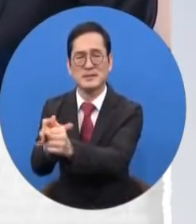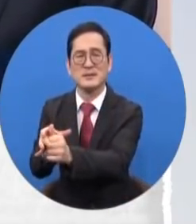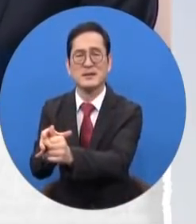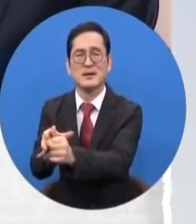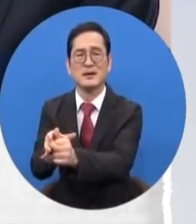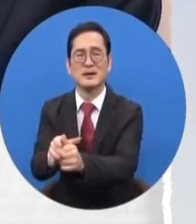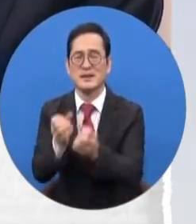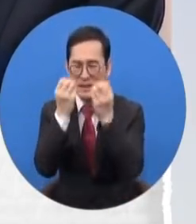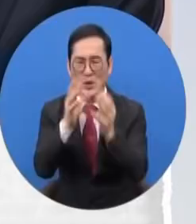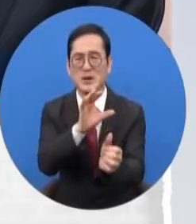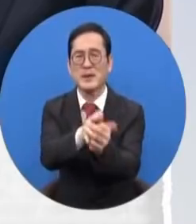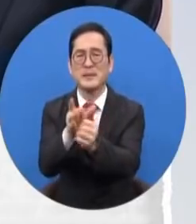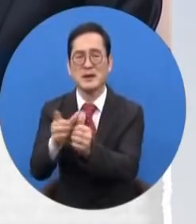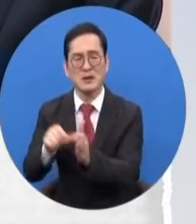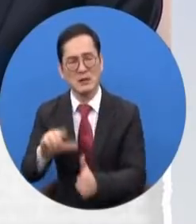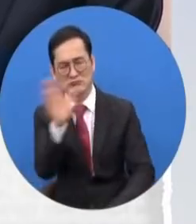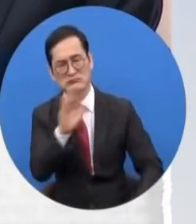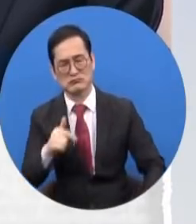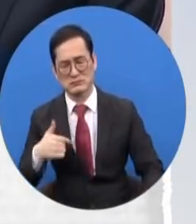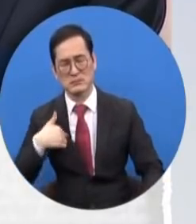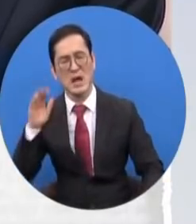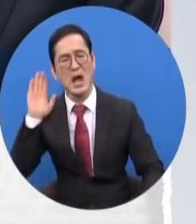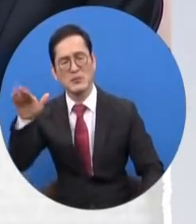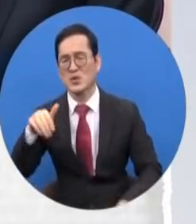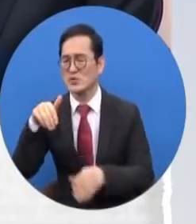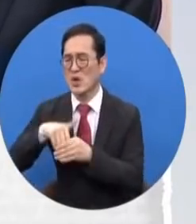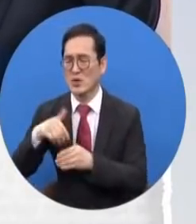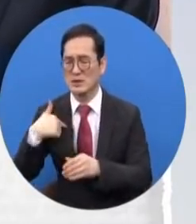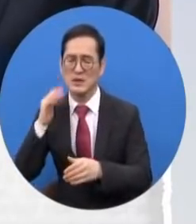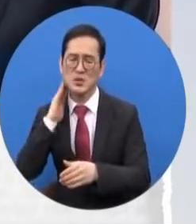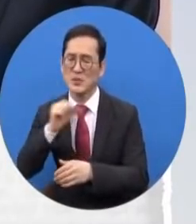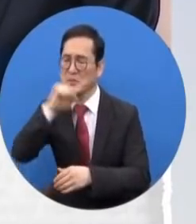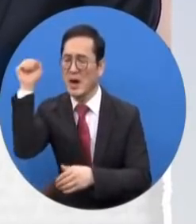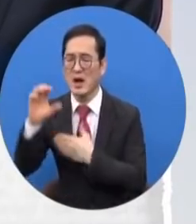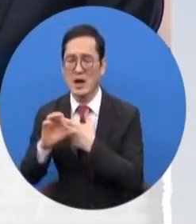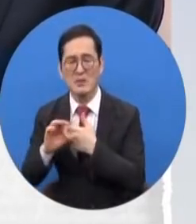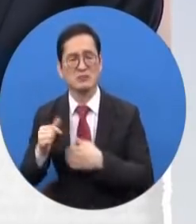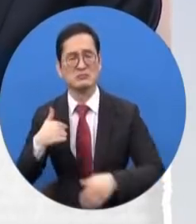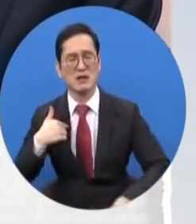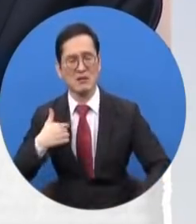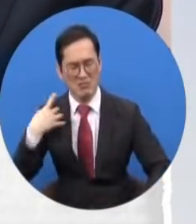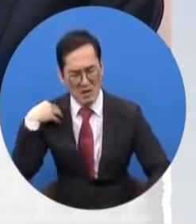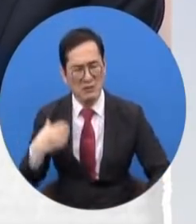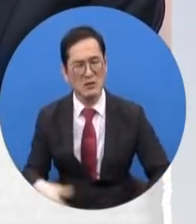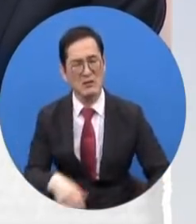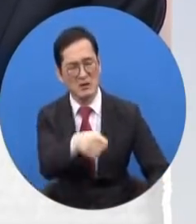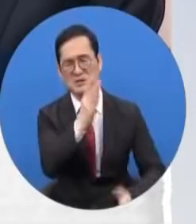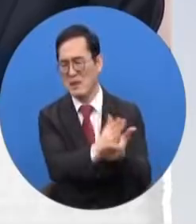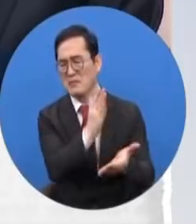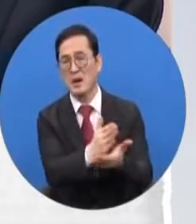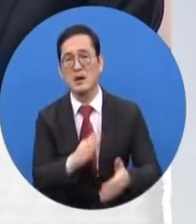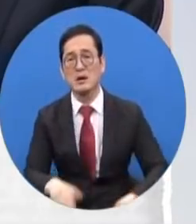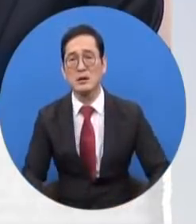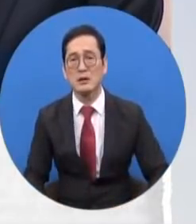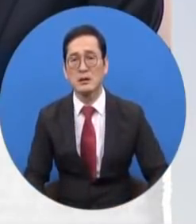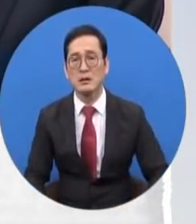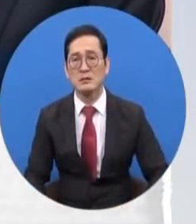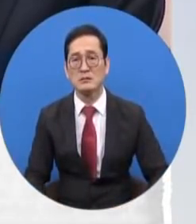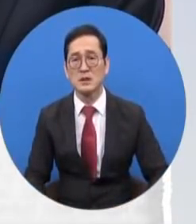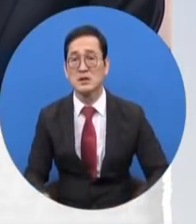않은 상태였습니다. 그런데도 인사를 못하게 했습니다. 그럼 지금 인사는 정당한 겁니까? 저는 이것이 적폐죠, 적폐인 거고, 그런